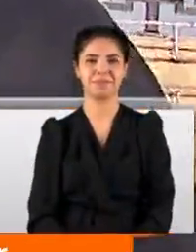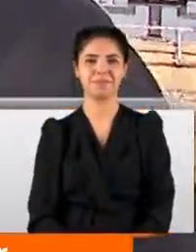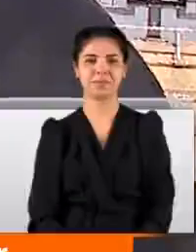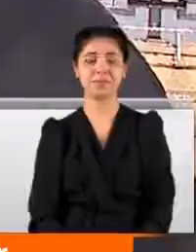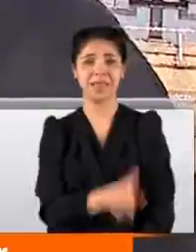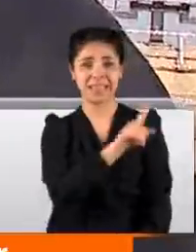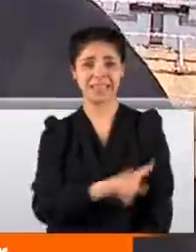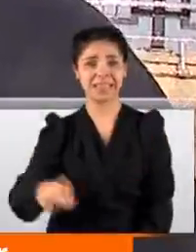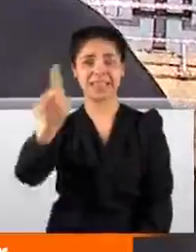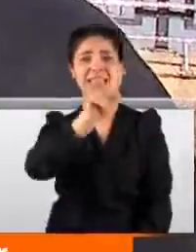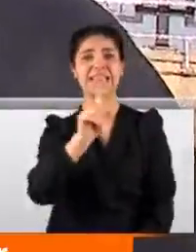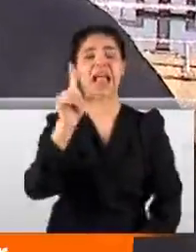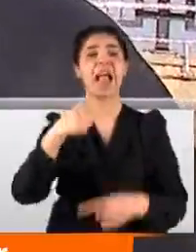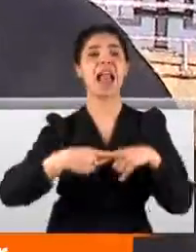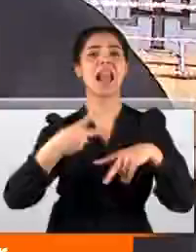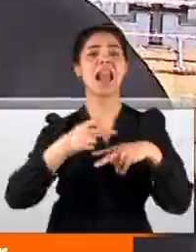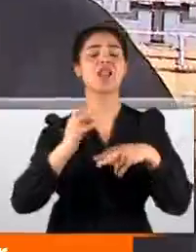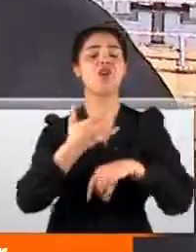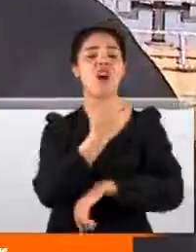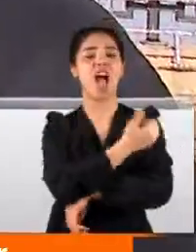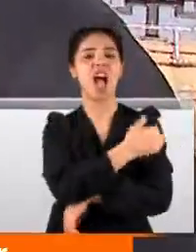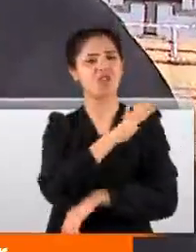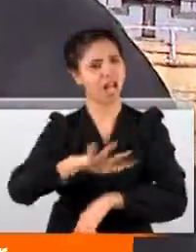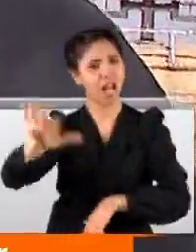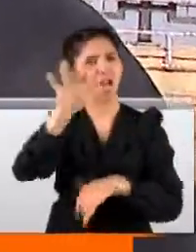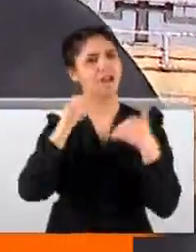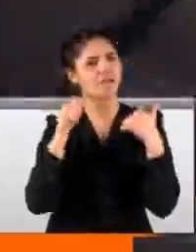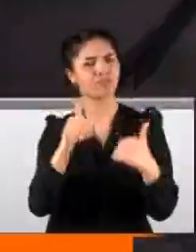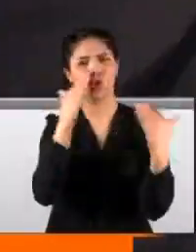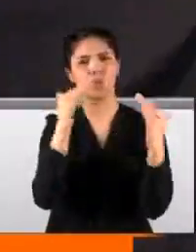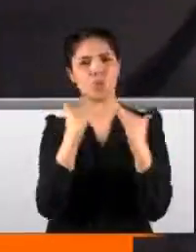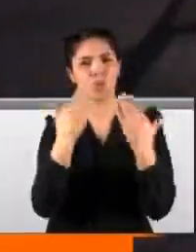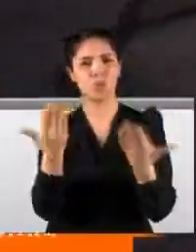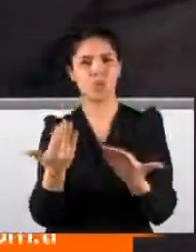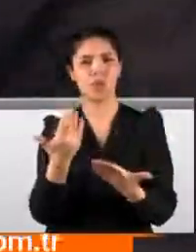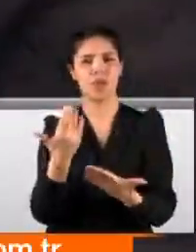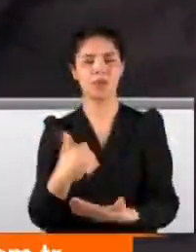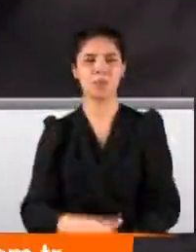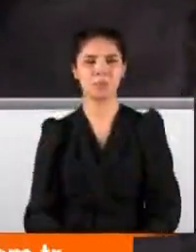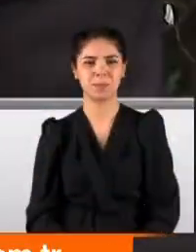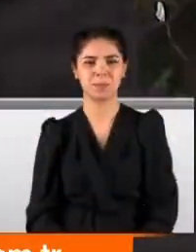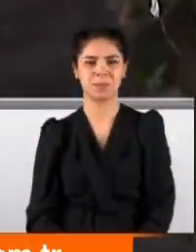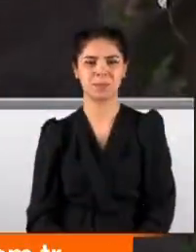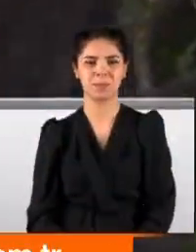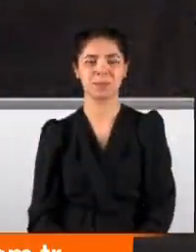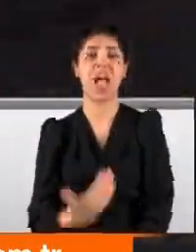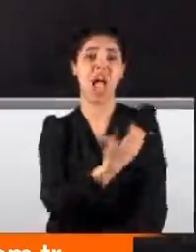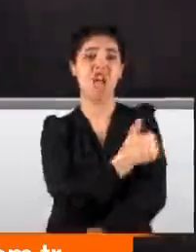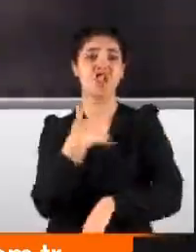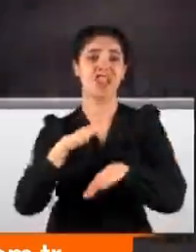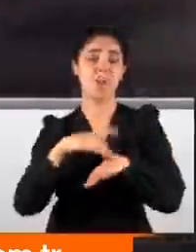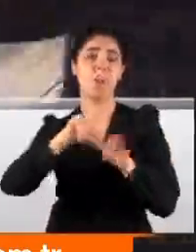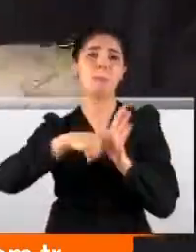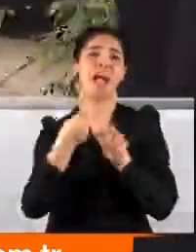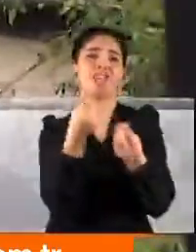İşte size Lazovak aşısı, herkes olabilir, genci, yaşlısı. Ben aşıyı ben yapıyorum. Abi ben yapacağım aşı.